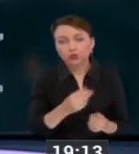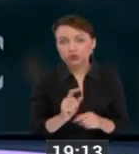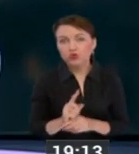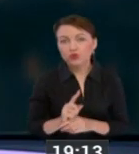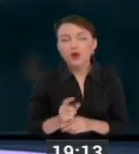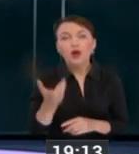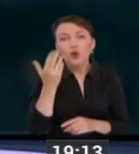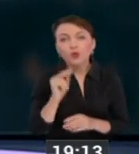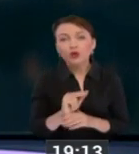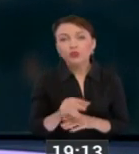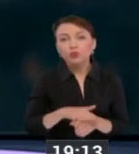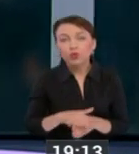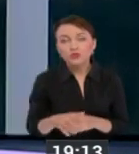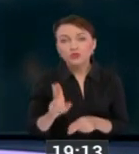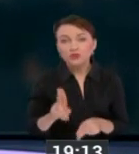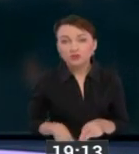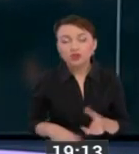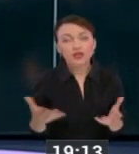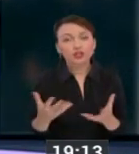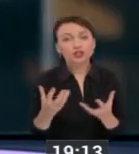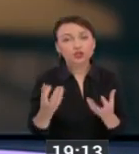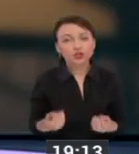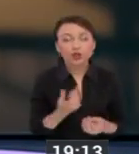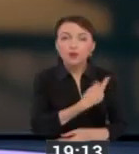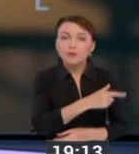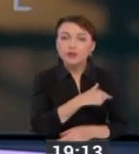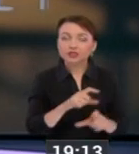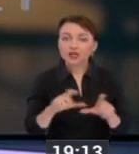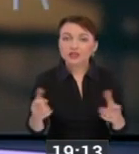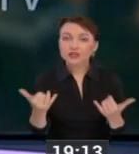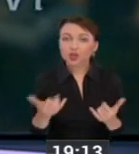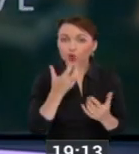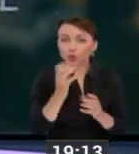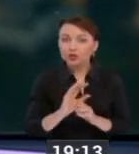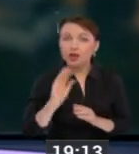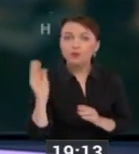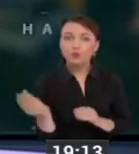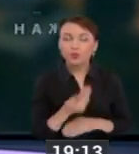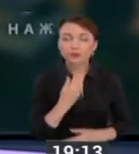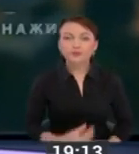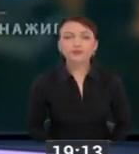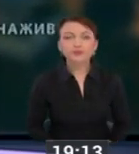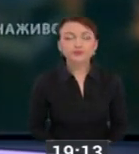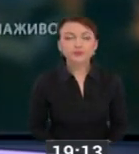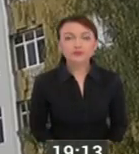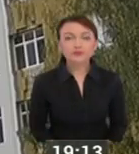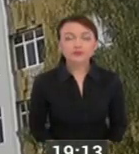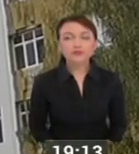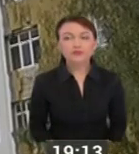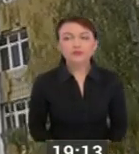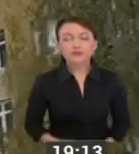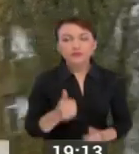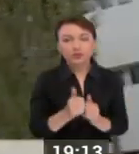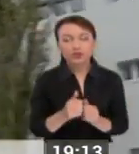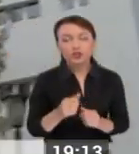Коли реконструкцію повністю завершать та які ще медзаклади нині утеплюють, Богдан Бур'яненко розкаже. Ще рік